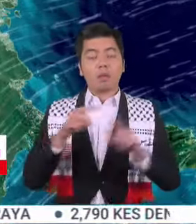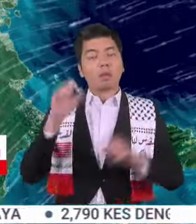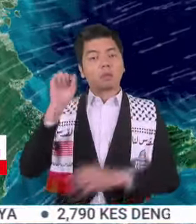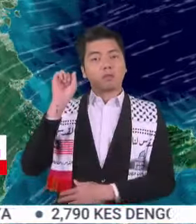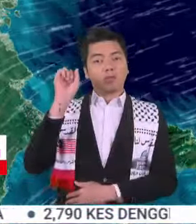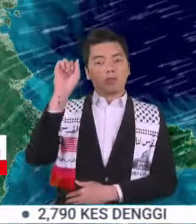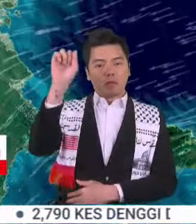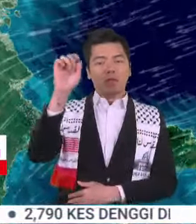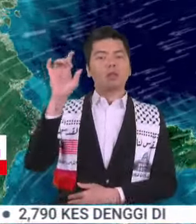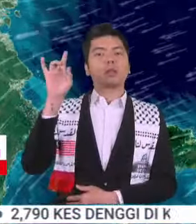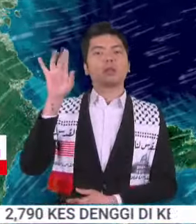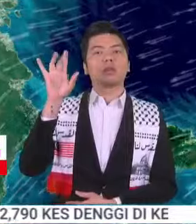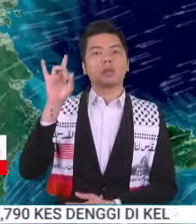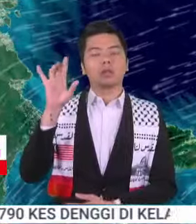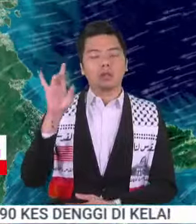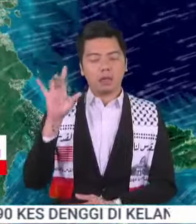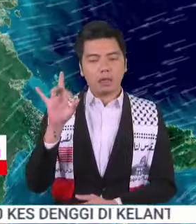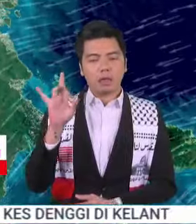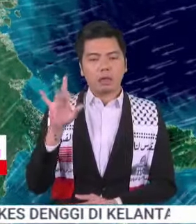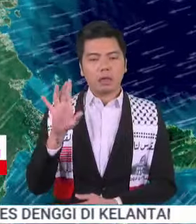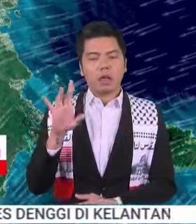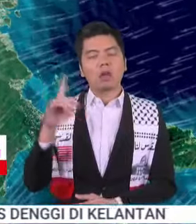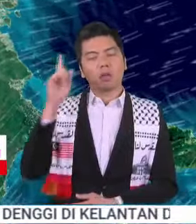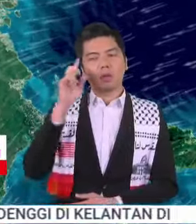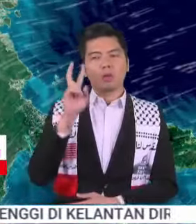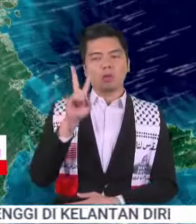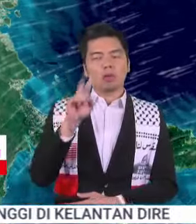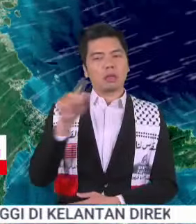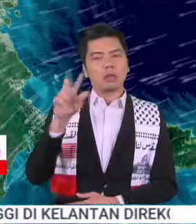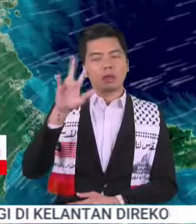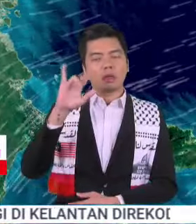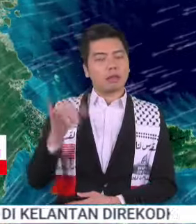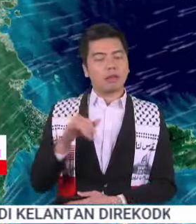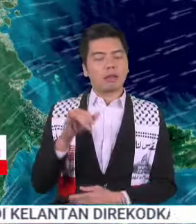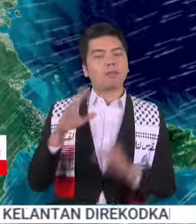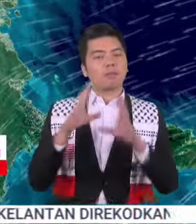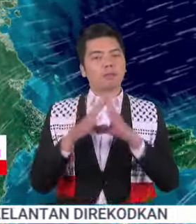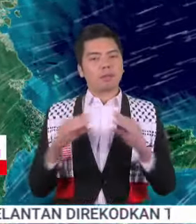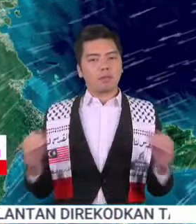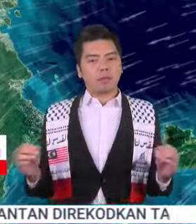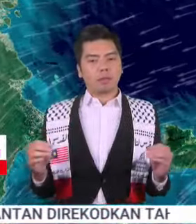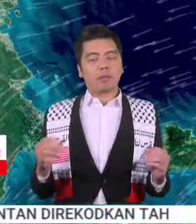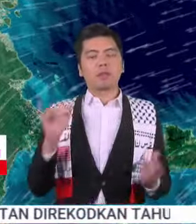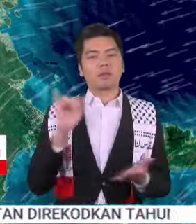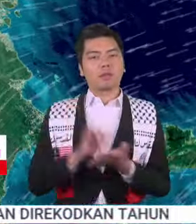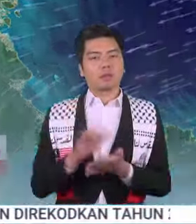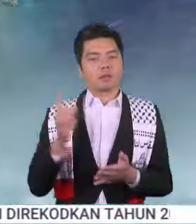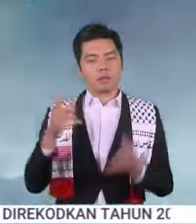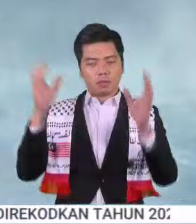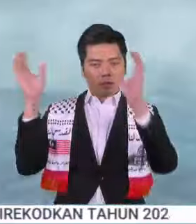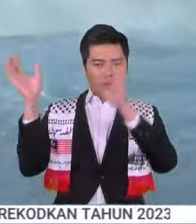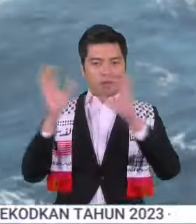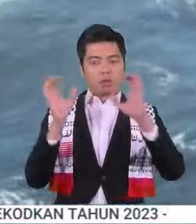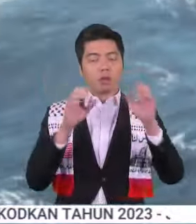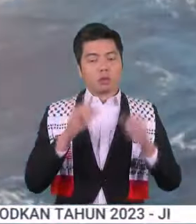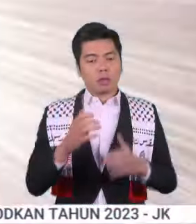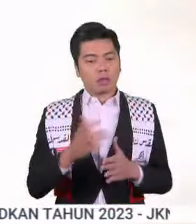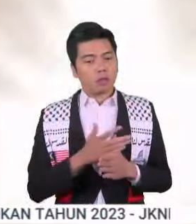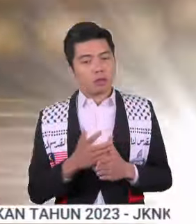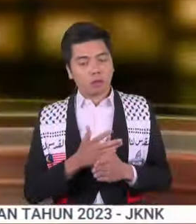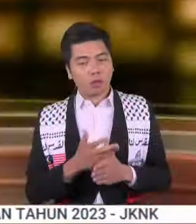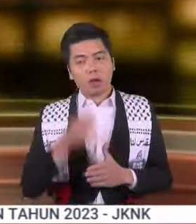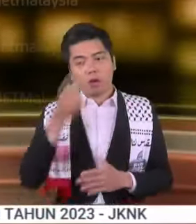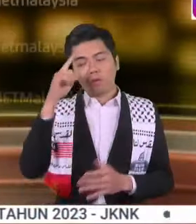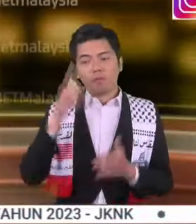Sabah insyaAllah akan berangsur dalam tempoh 2 hingga ke 3 jam sahaja lagi. Baik, ini sahaja ramalan yang dapat saya kongsikan dengan anda. Untuk